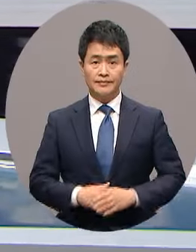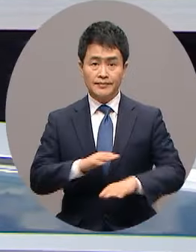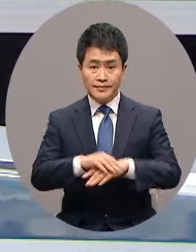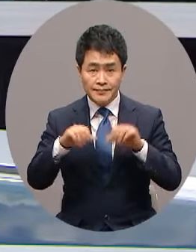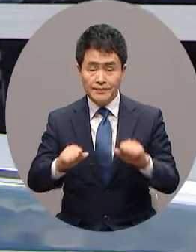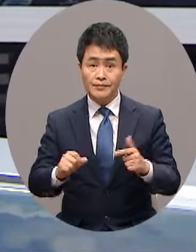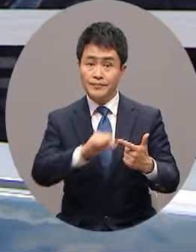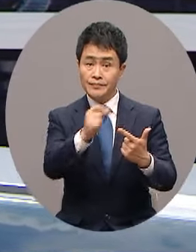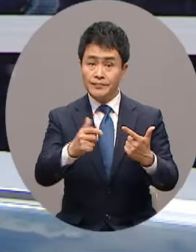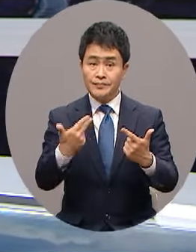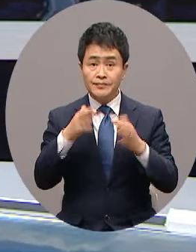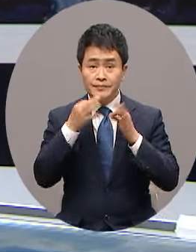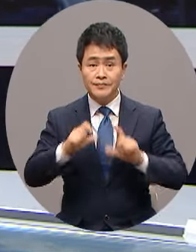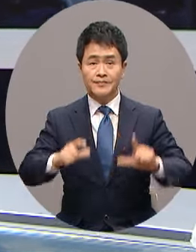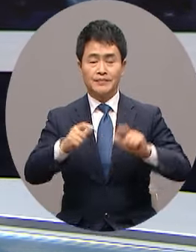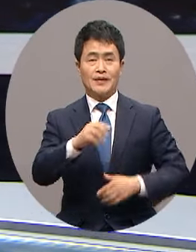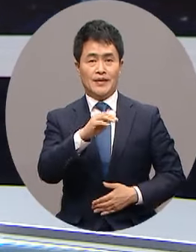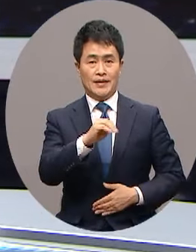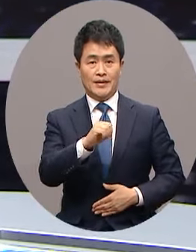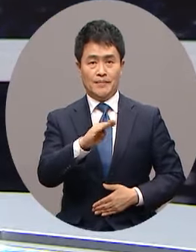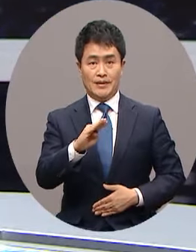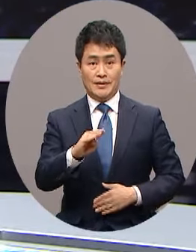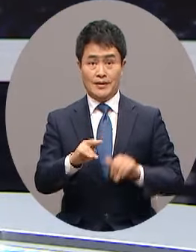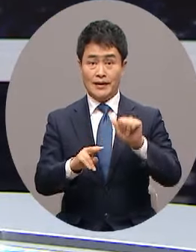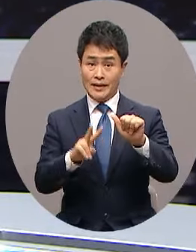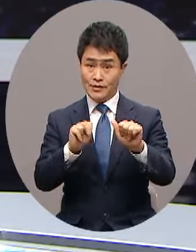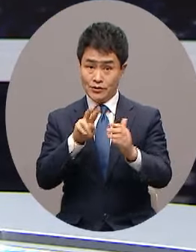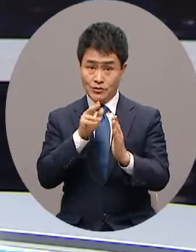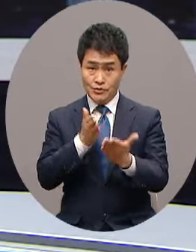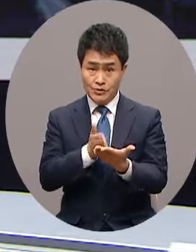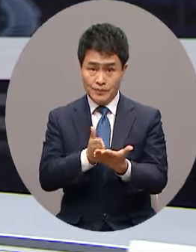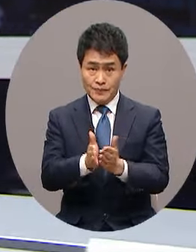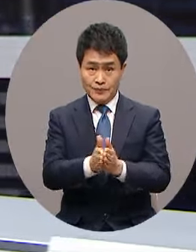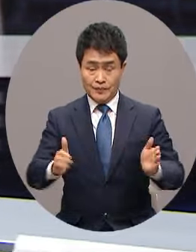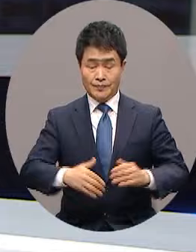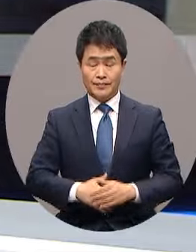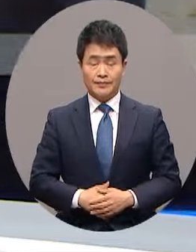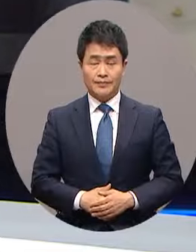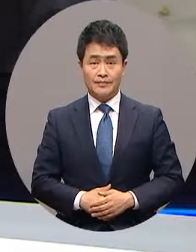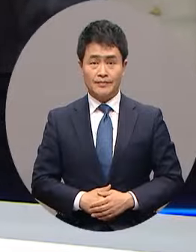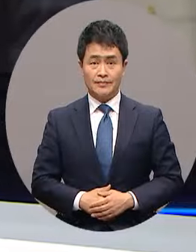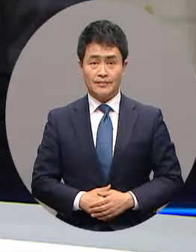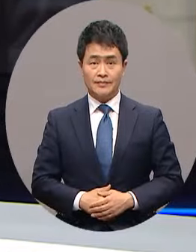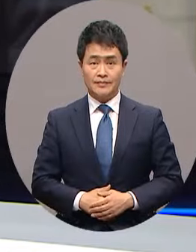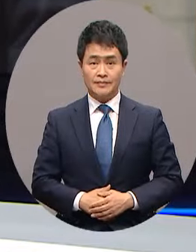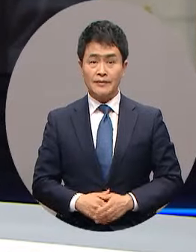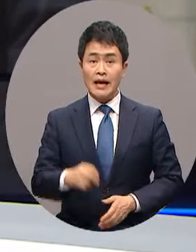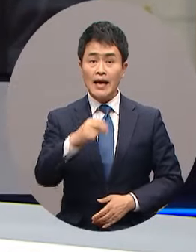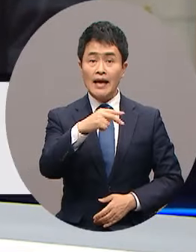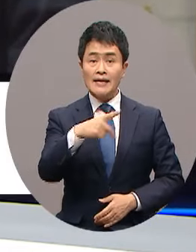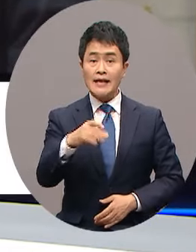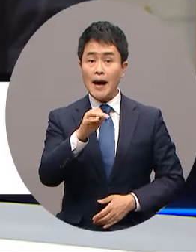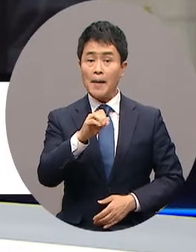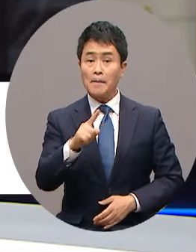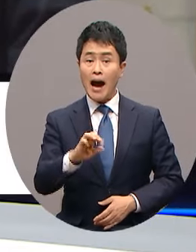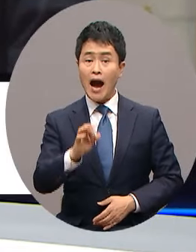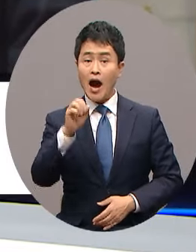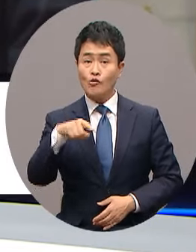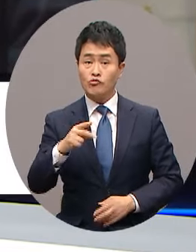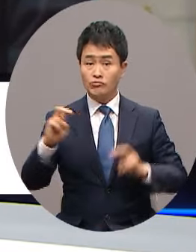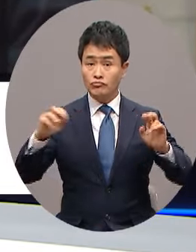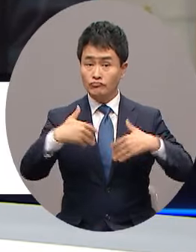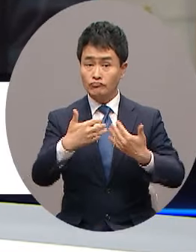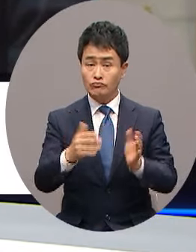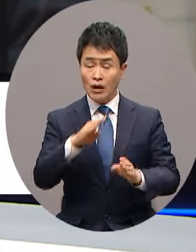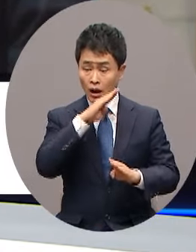안녕하십니까 6월 7일 금요일 MBC 5시 뉴스입니다 쌍방울 그룹 대북 송금